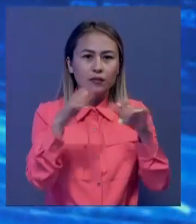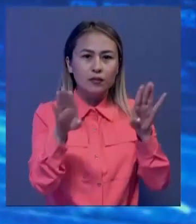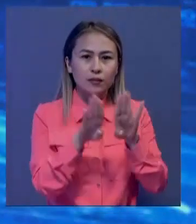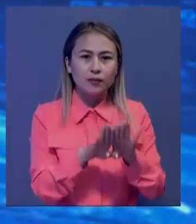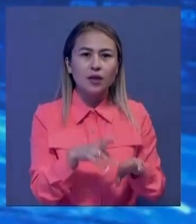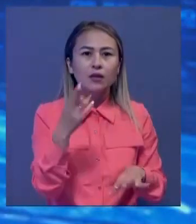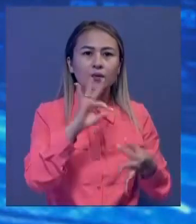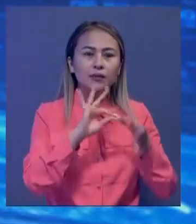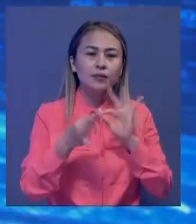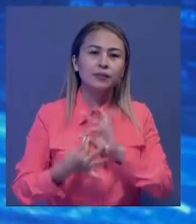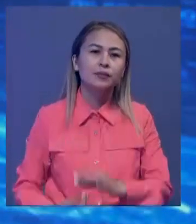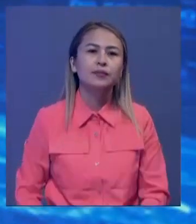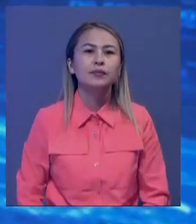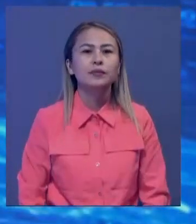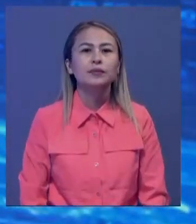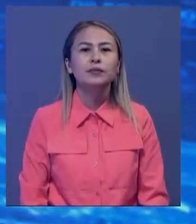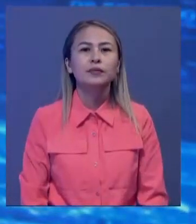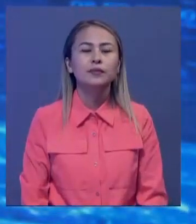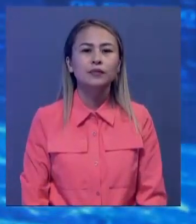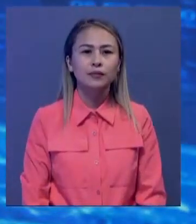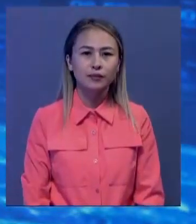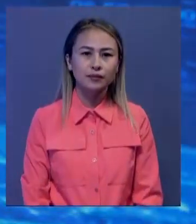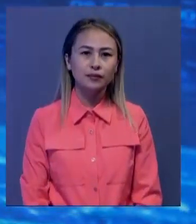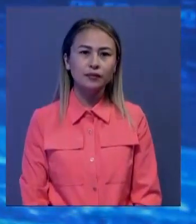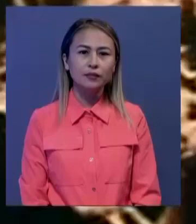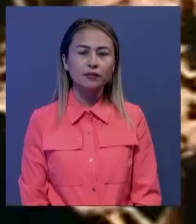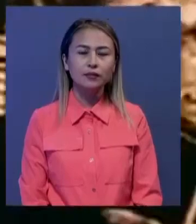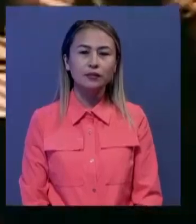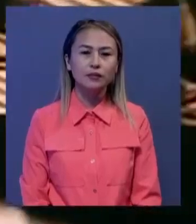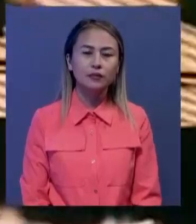жария қылып отыр. Дастан Сейілханұлы әңгімелеп берсін.